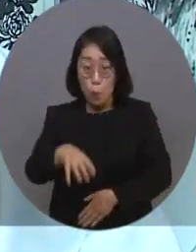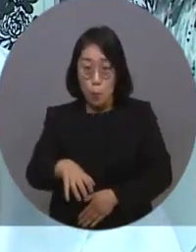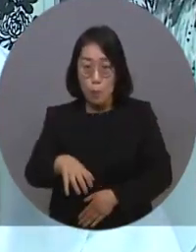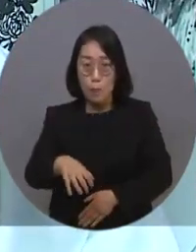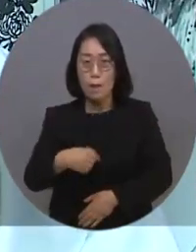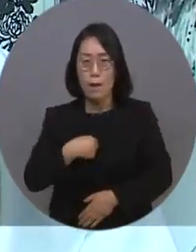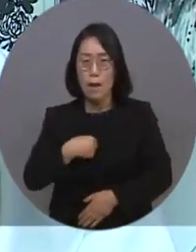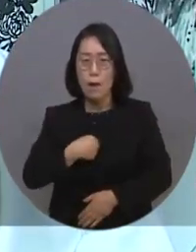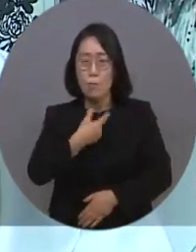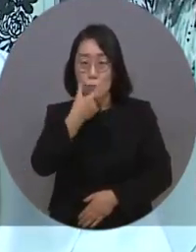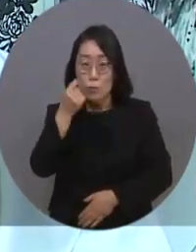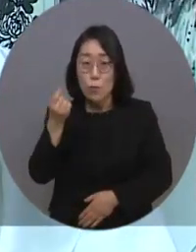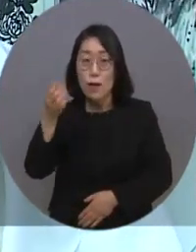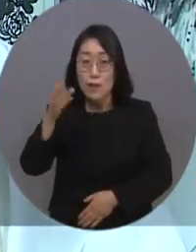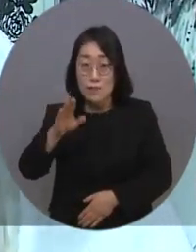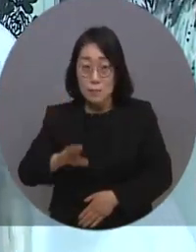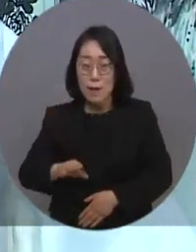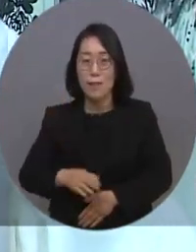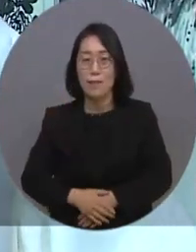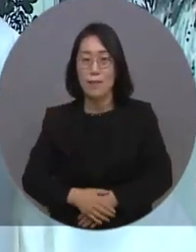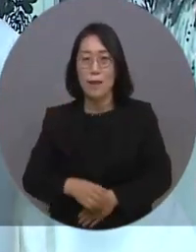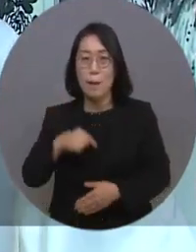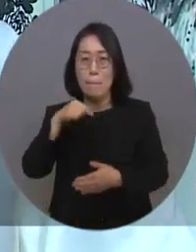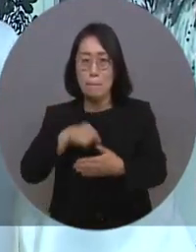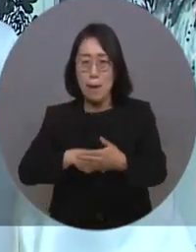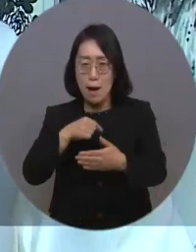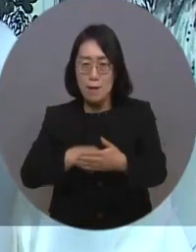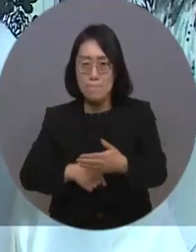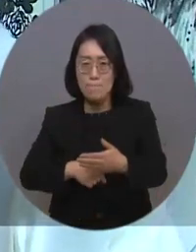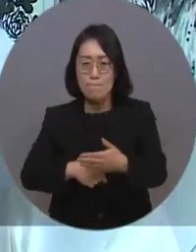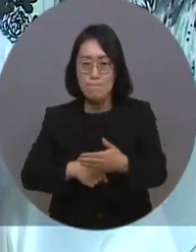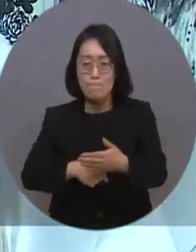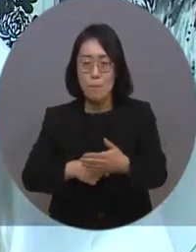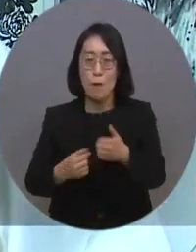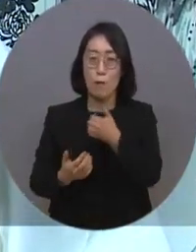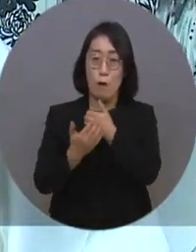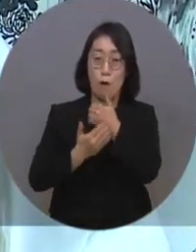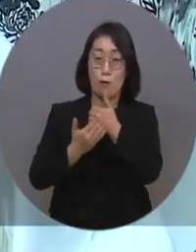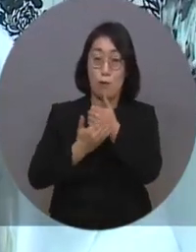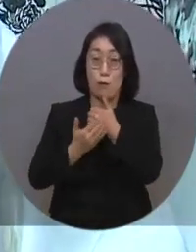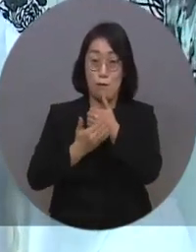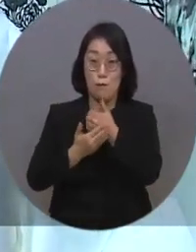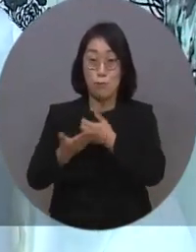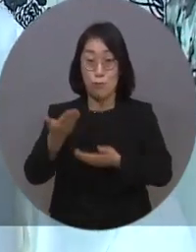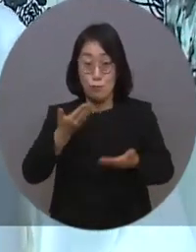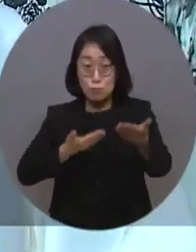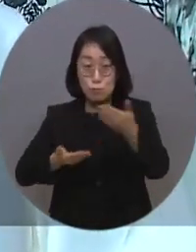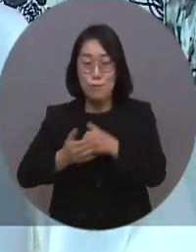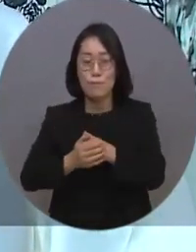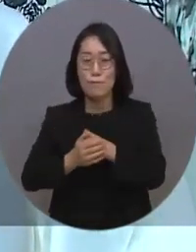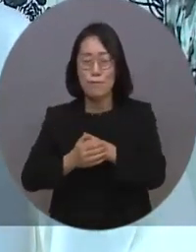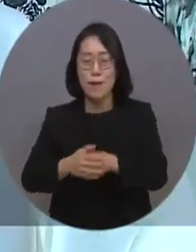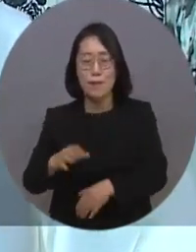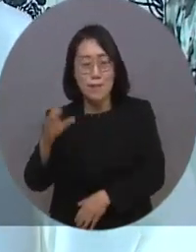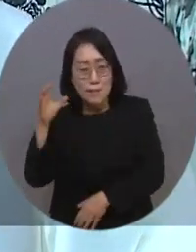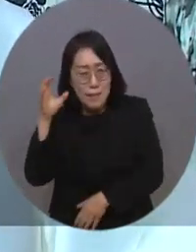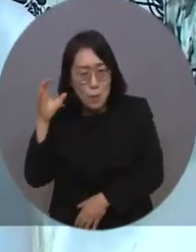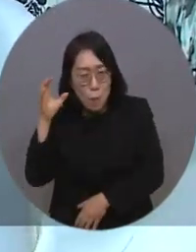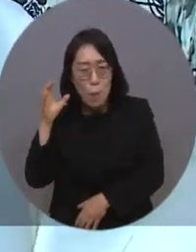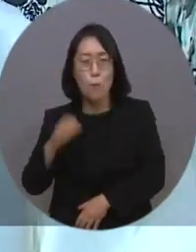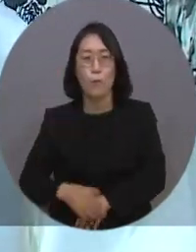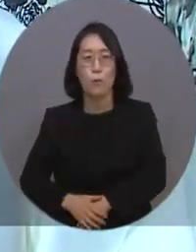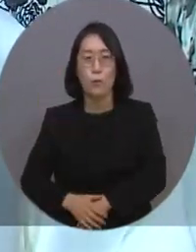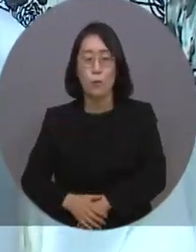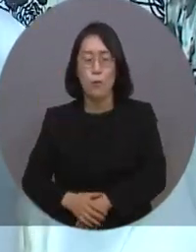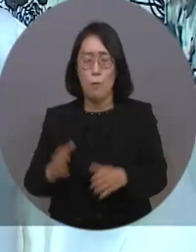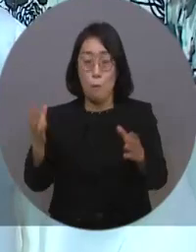좀 부족한 솜씨지만 음반을 음원을 남아서 이 많이 듣는 걸 떠나서